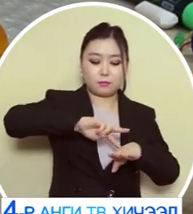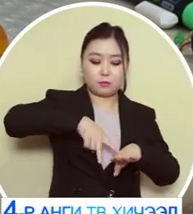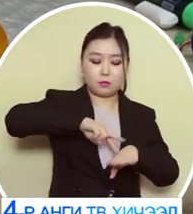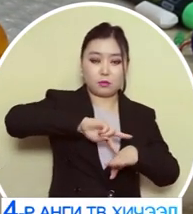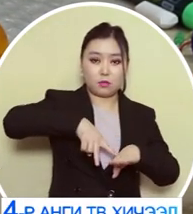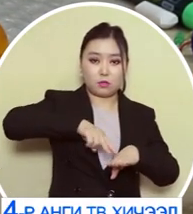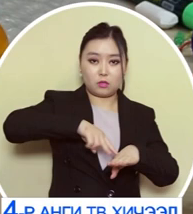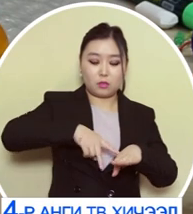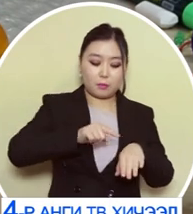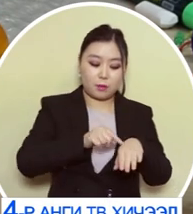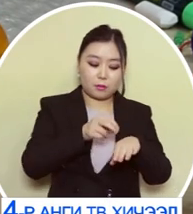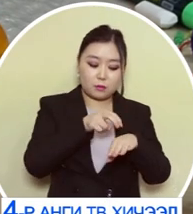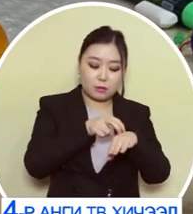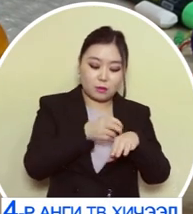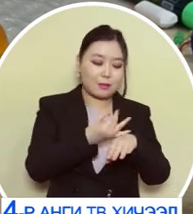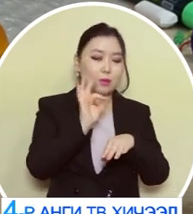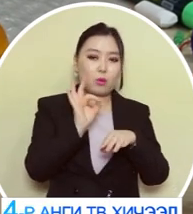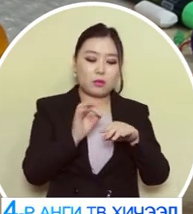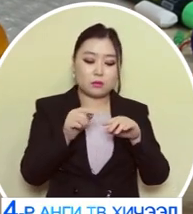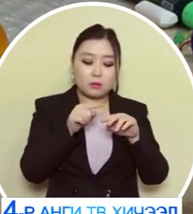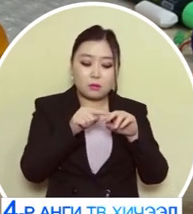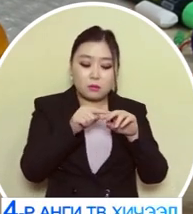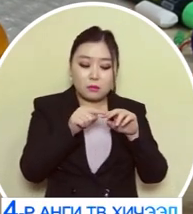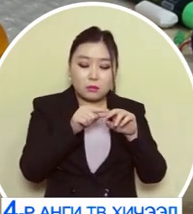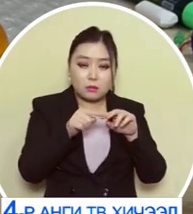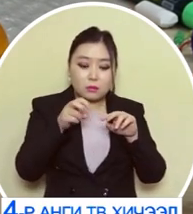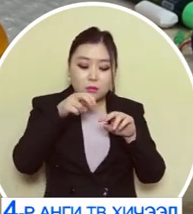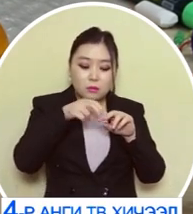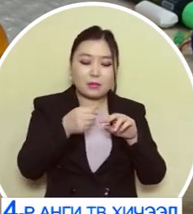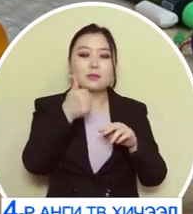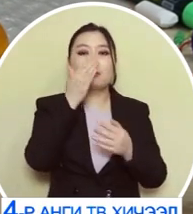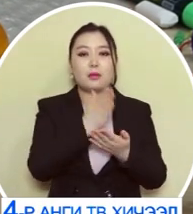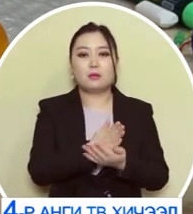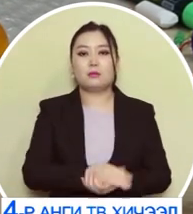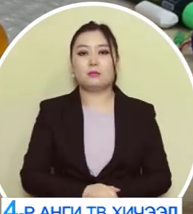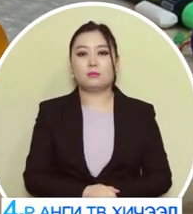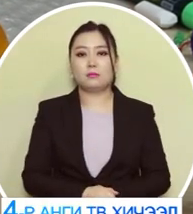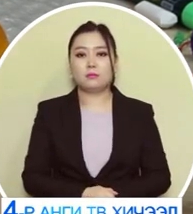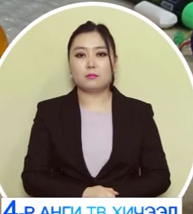Сиркульдің сабы жанбады. Ұшы жанды. Ортаға қоя берейік.